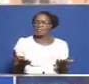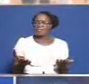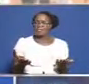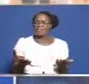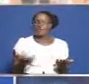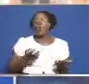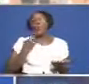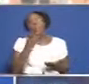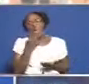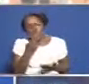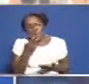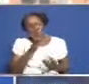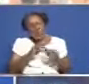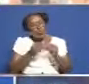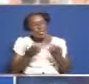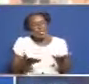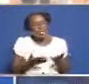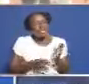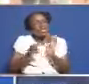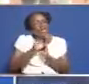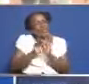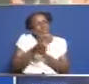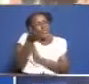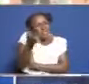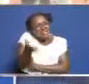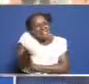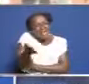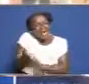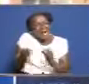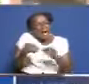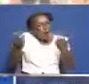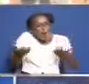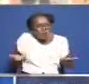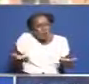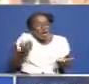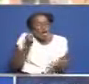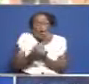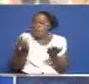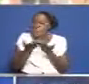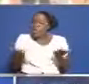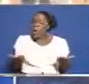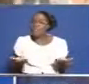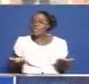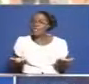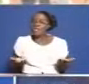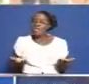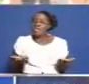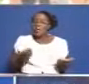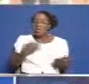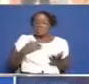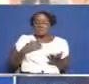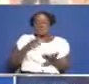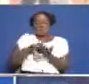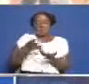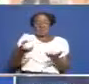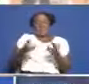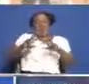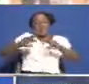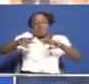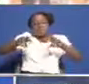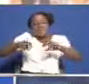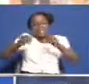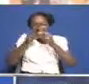Nani amecreate? Iko kwa katiba ama iko wapi? Ofisi yake iko wapi? Mimi sitafuti kiti hiyo kwa sababu sijui iko